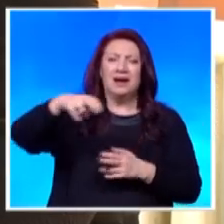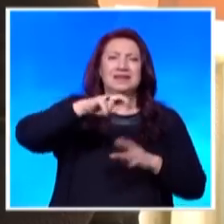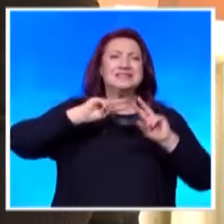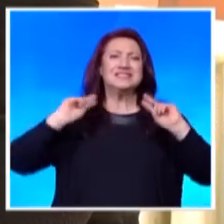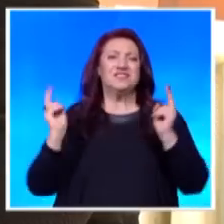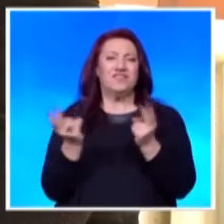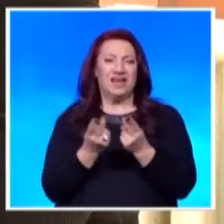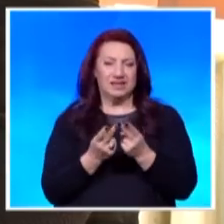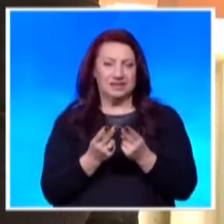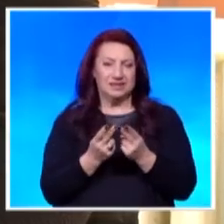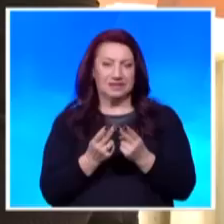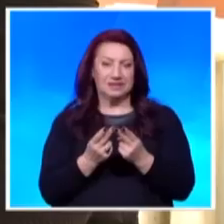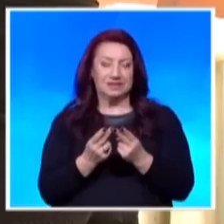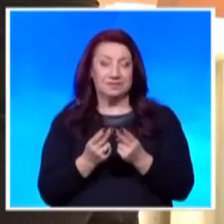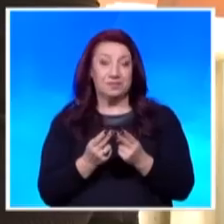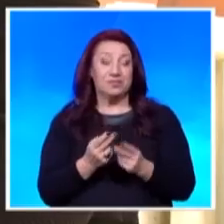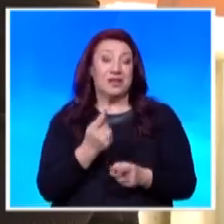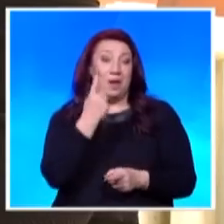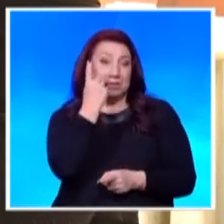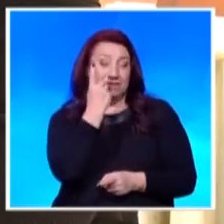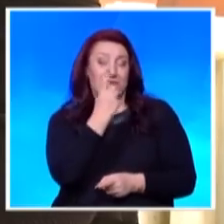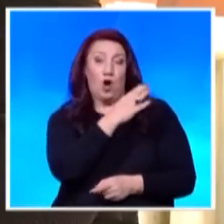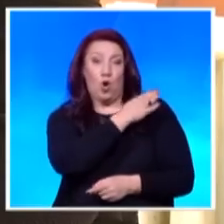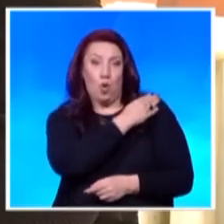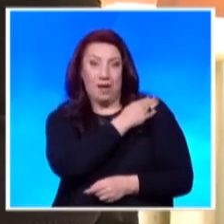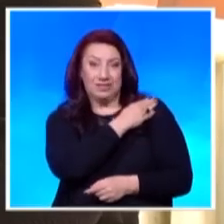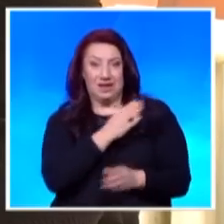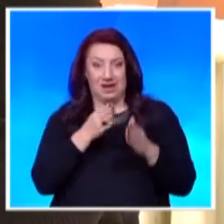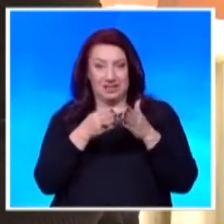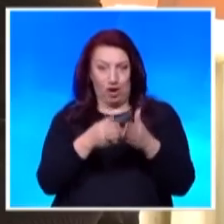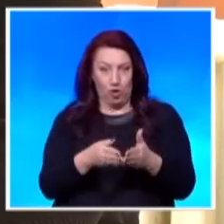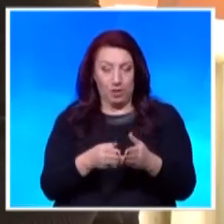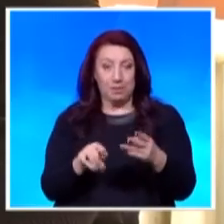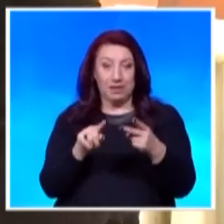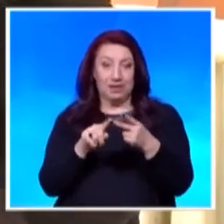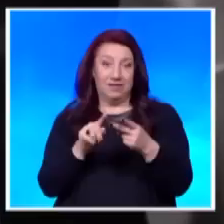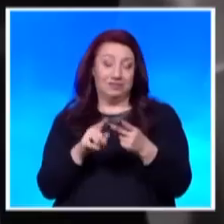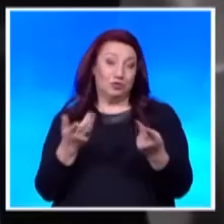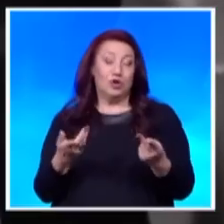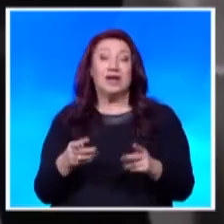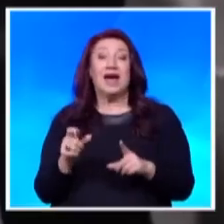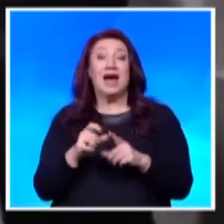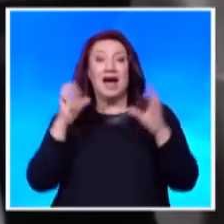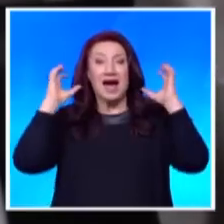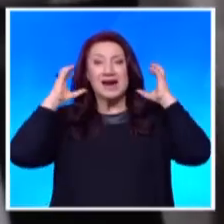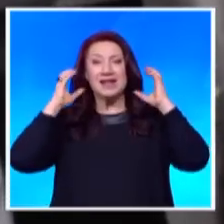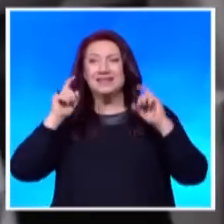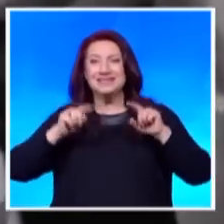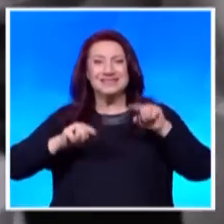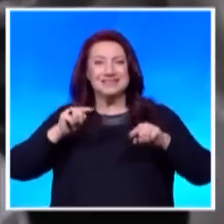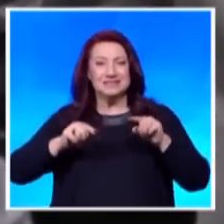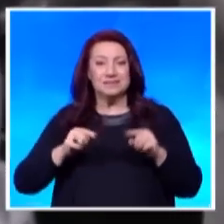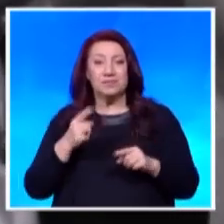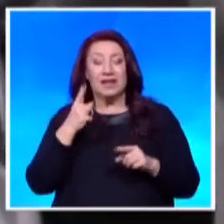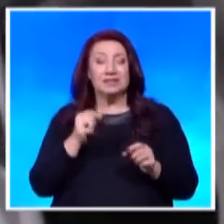кораба, втория човек беше радиста на кораба. Една закъсняла